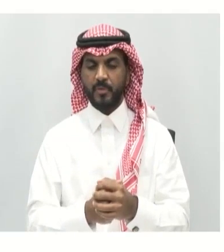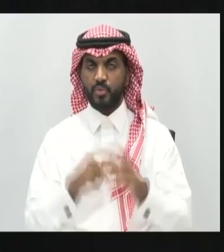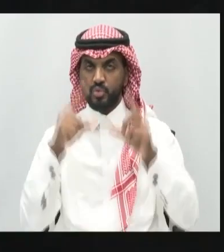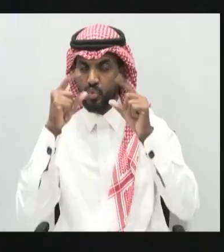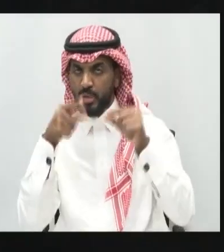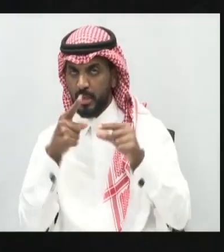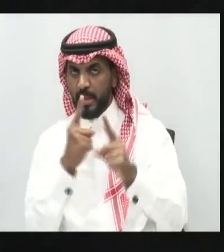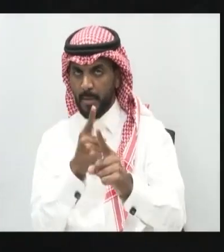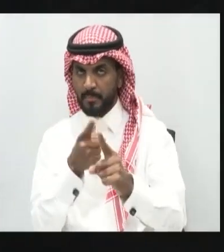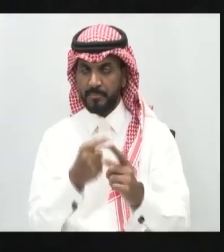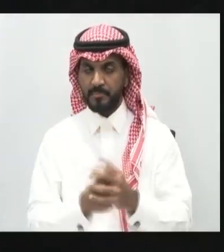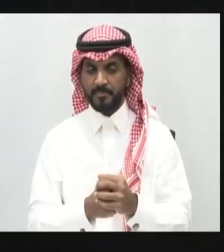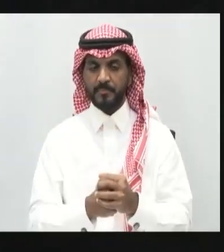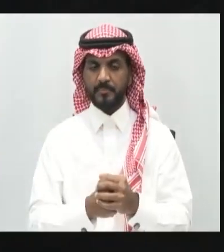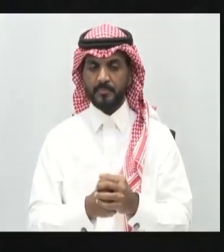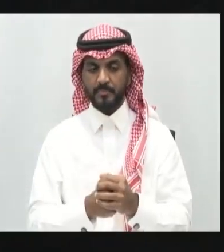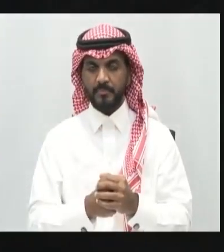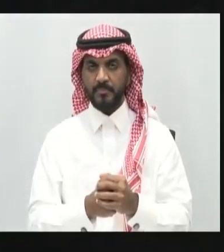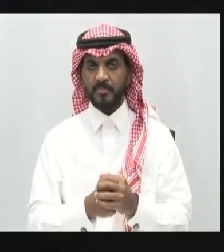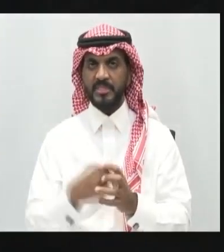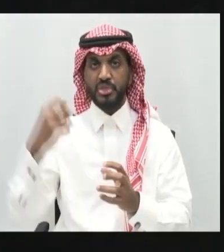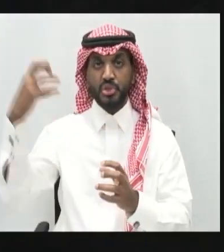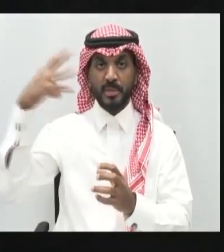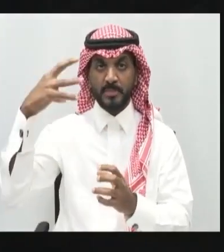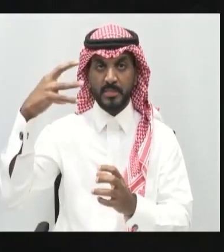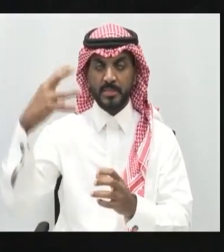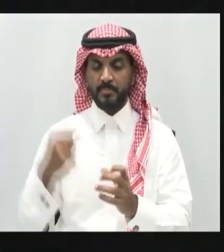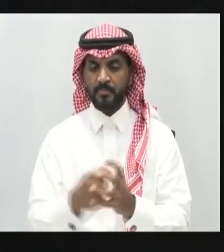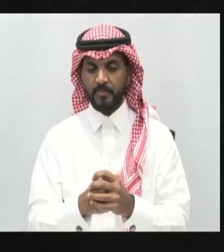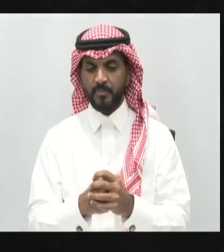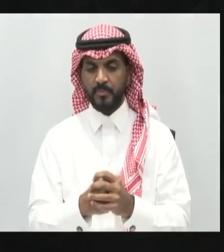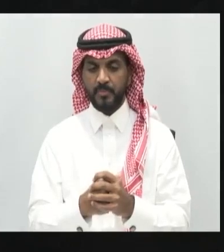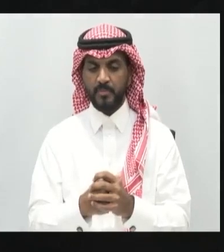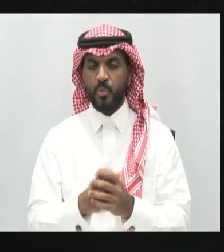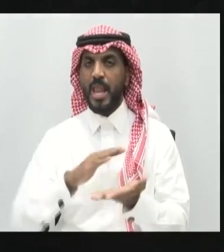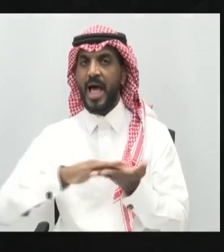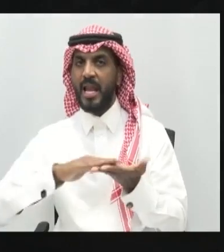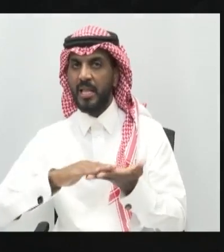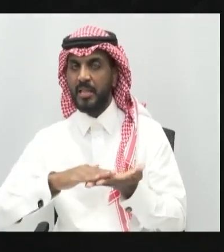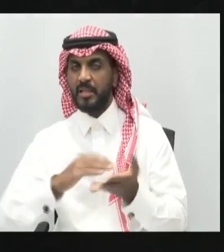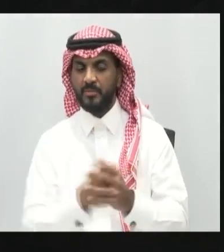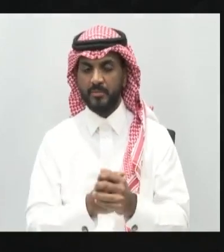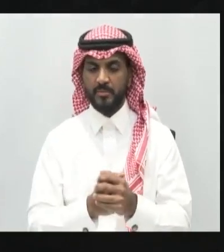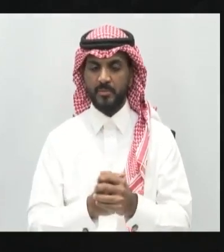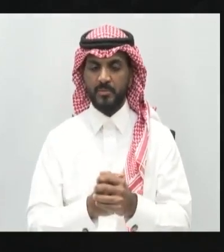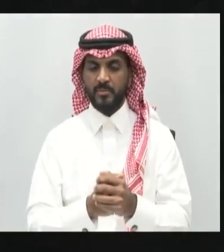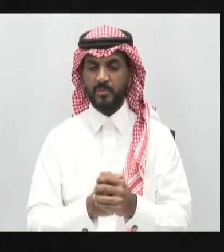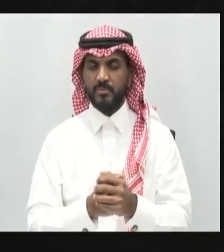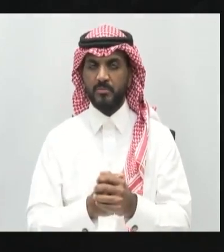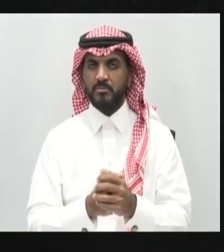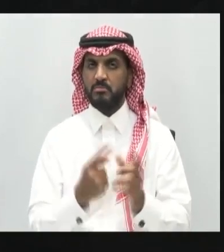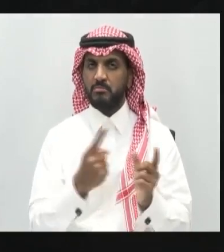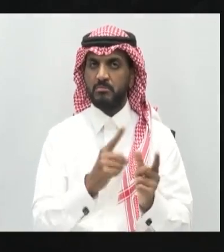الصوره عندنا الشمس والارض وعندنا هنا